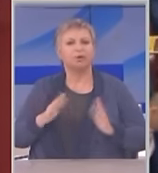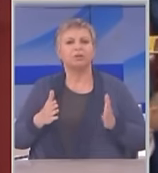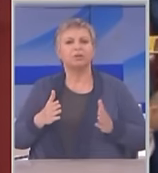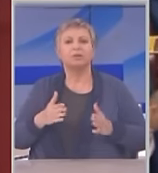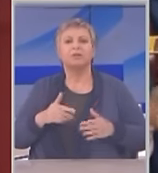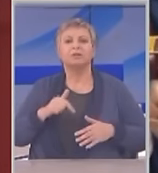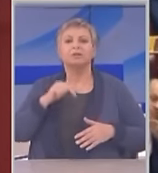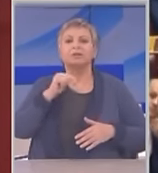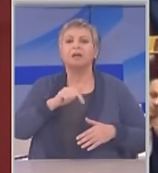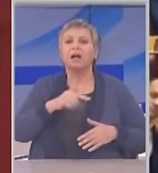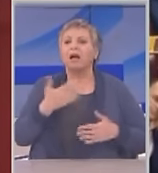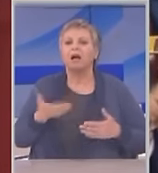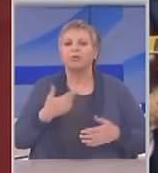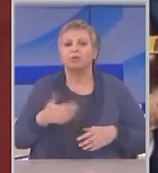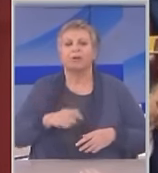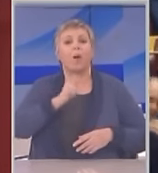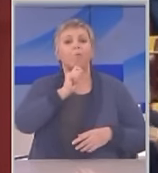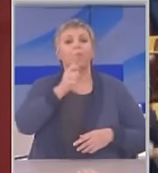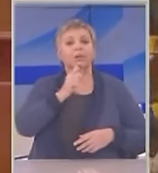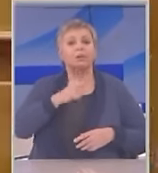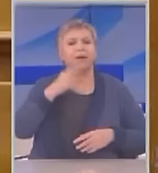να απομακρυνθούν από δίπλα του, πολιτικά εννοώ.